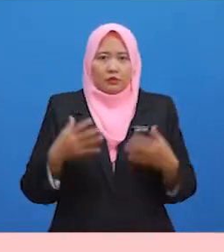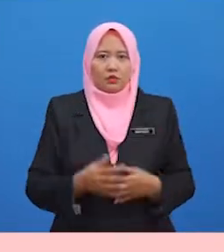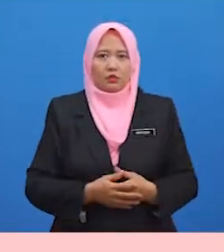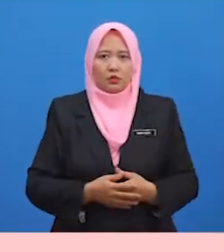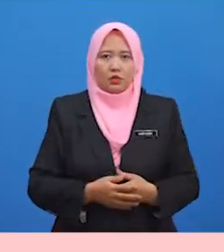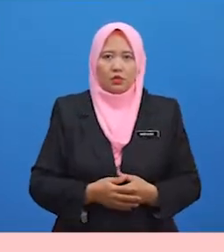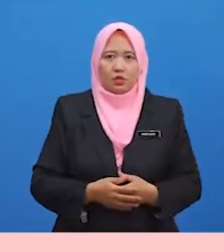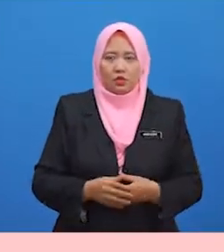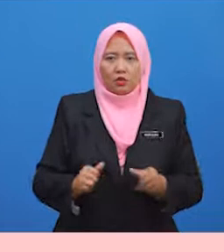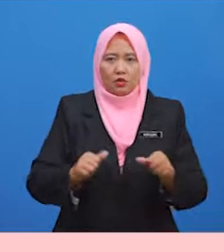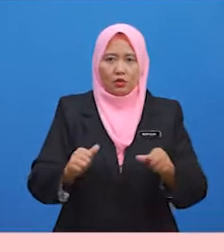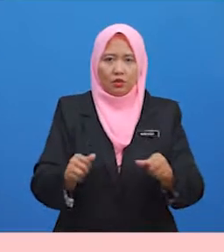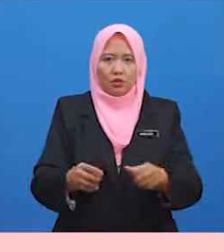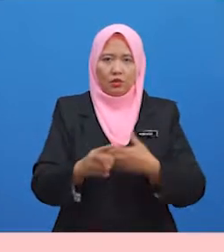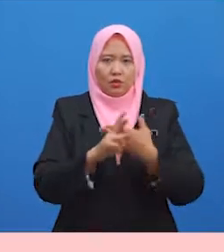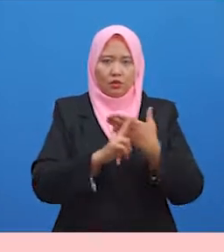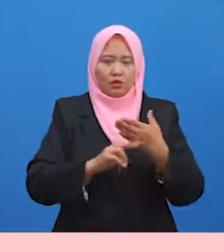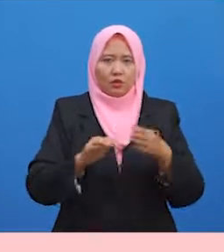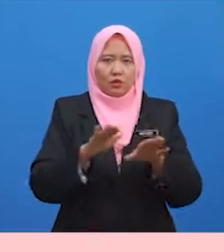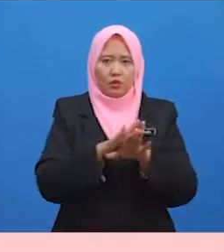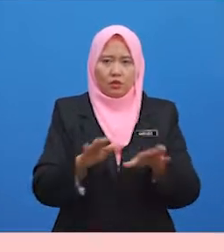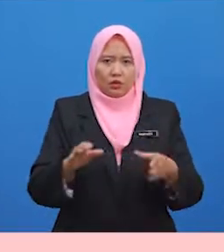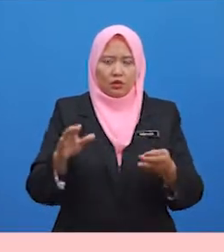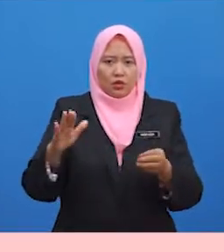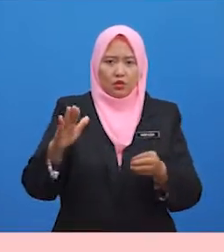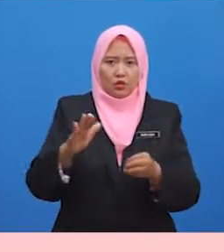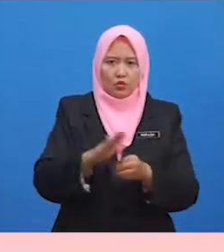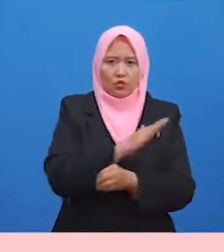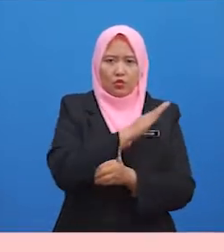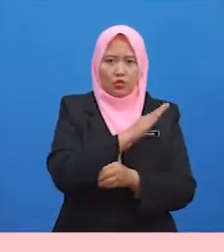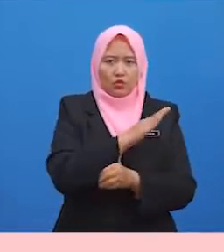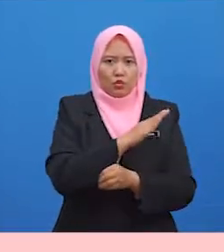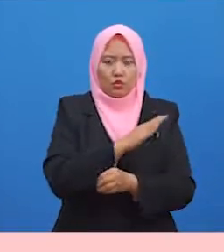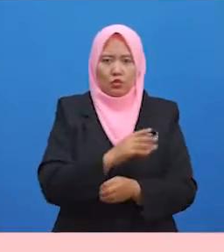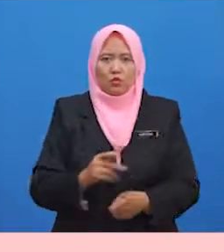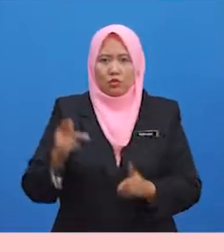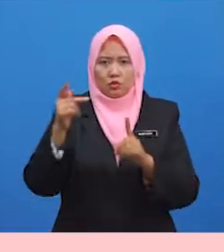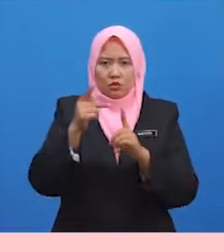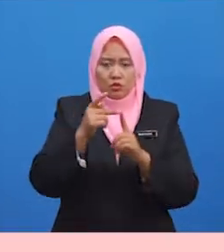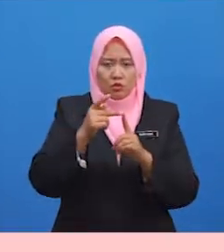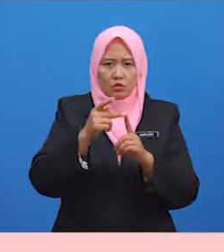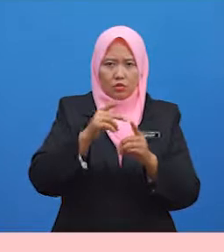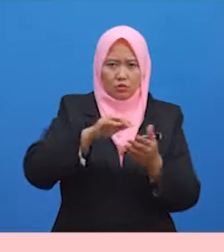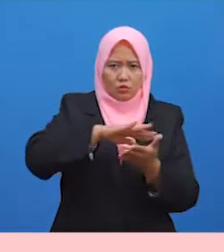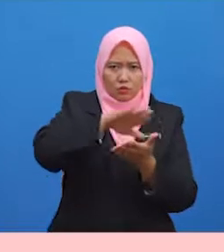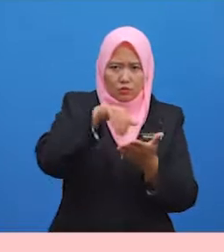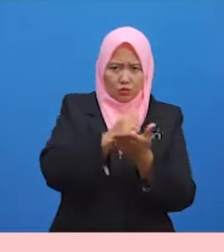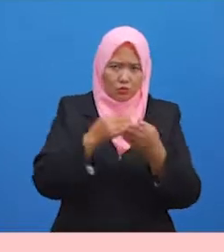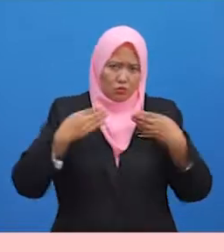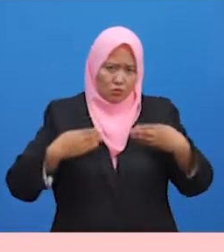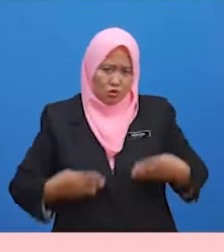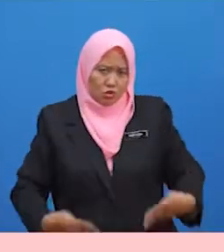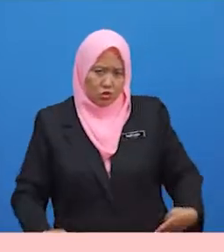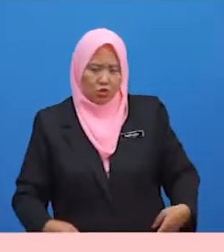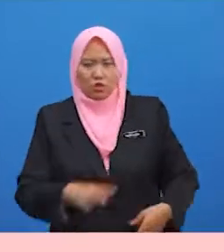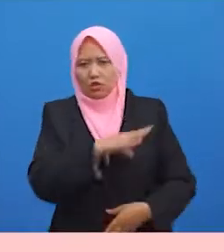darah yang tidak mencukupi ke seluruh badan dan organ vital seperti otak tidak mendapat oksigen yang